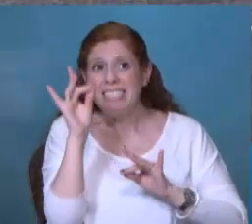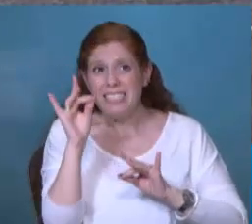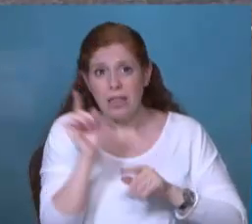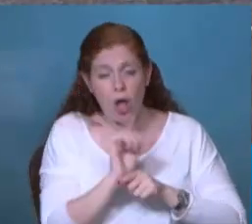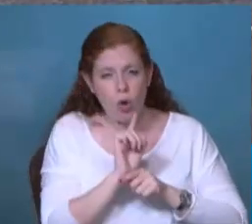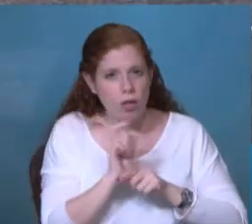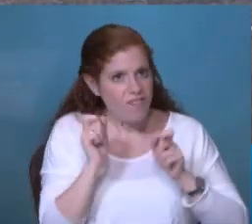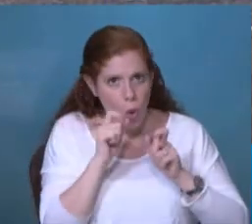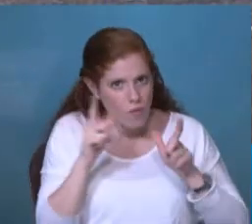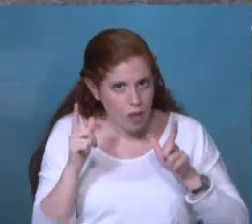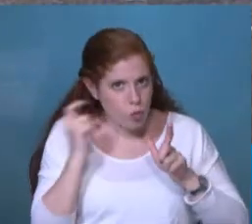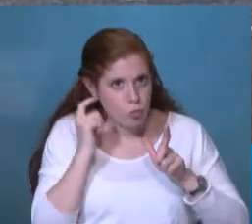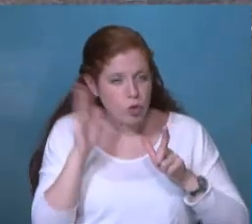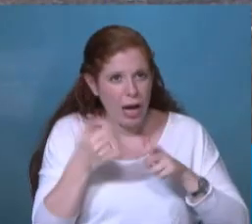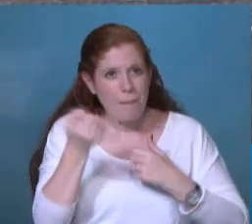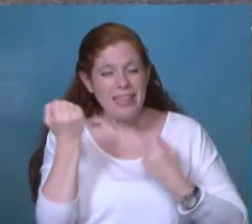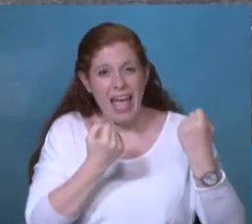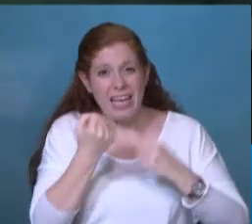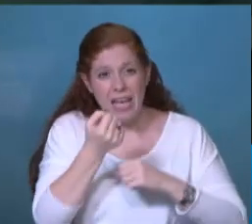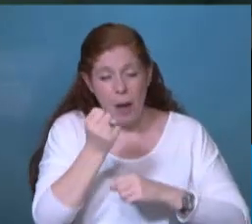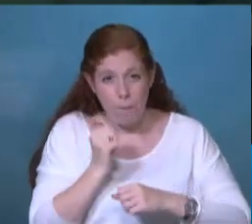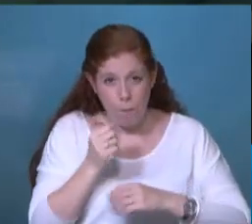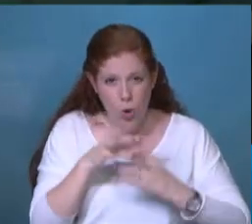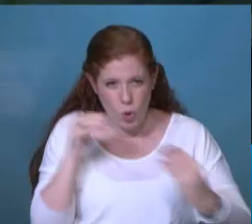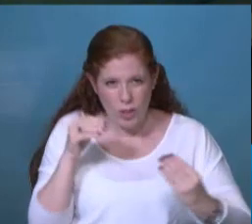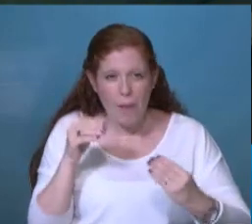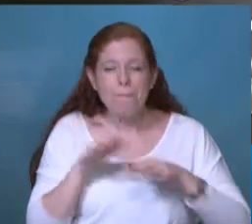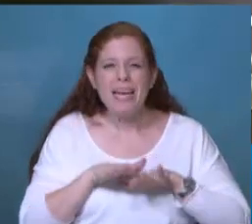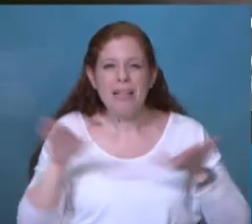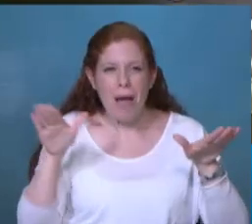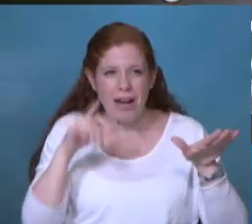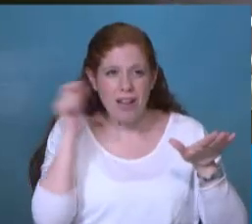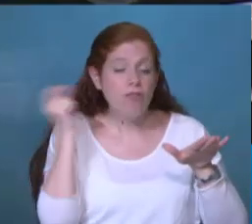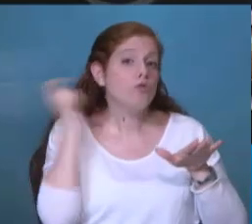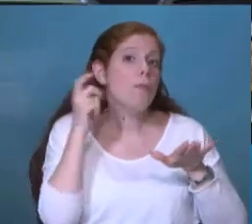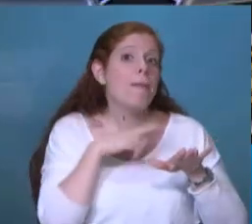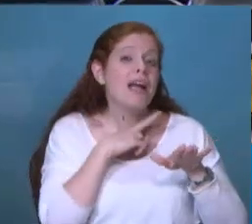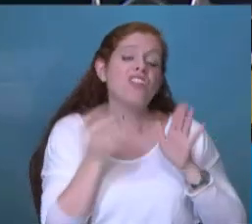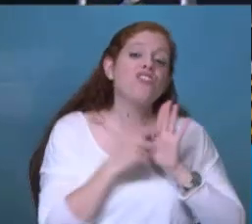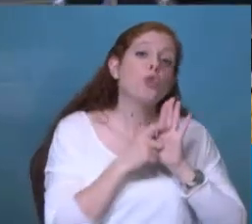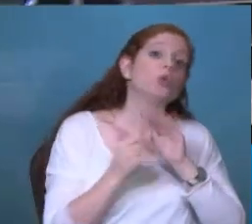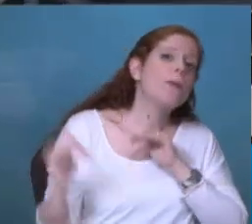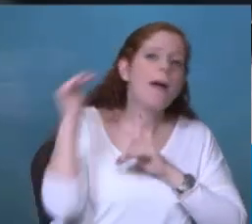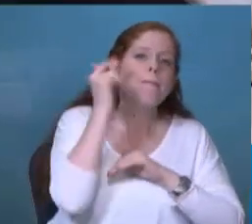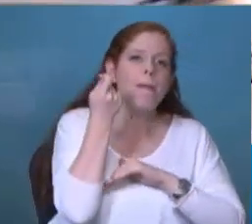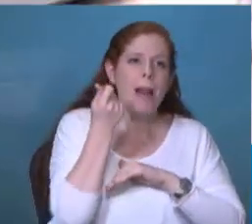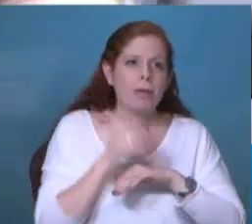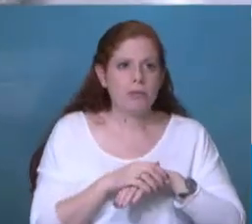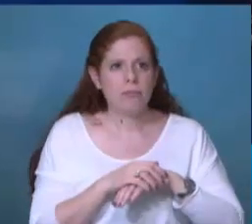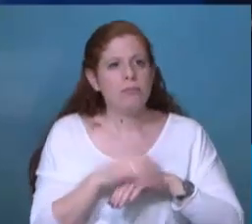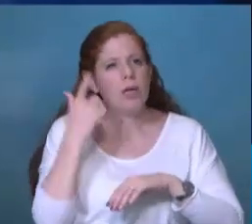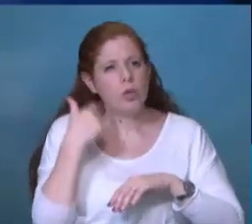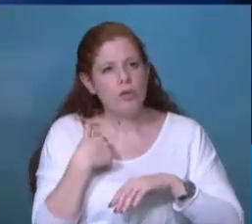הופתענו לשמוע שגם נהגי המוניות מנתב"ג לתל אביב שומעים אנגלית ודורשים הרבה מעל המחירון. My taxi was, I